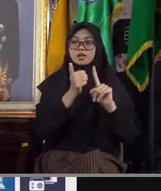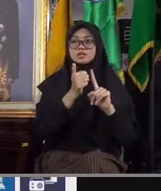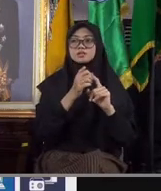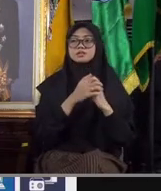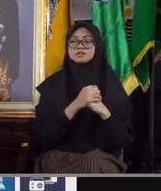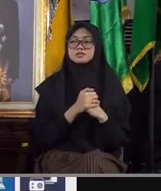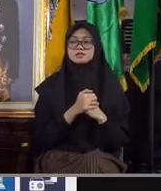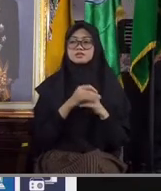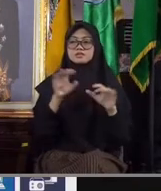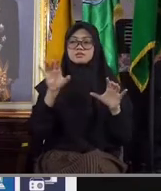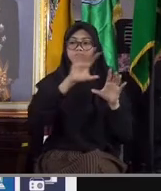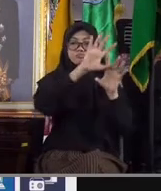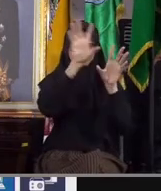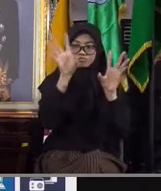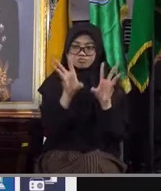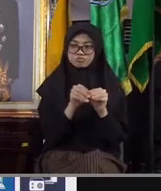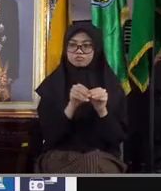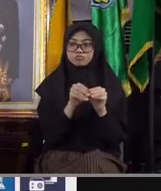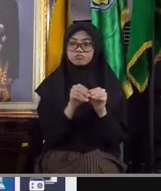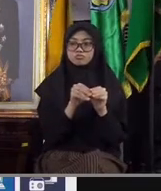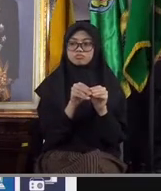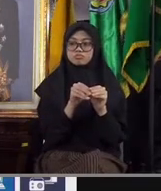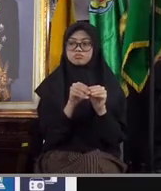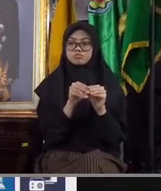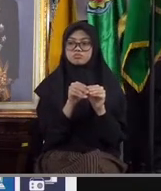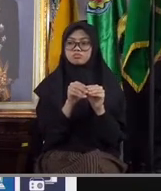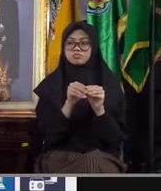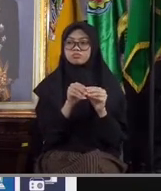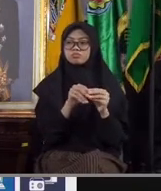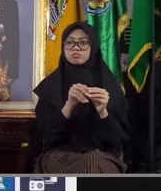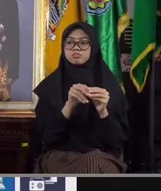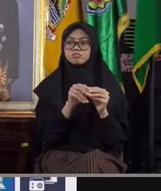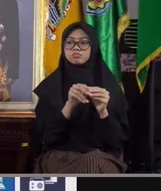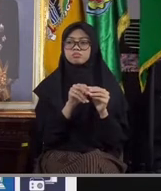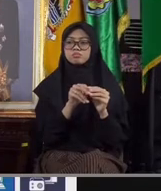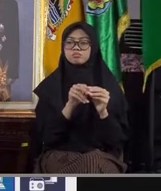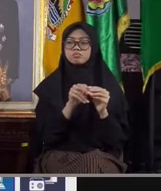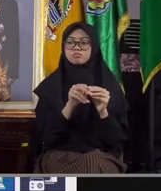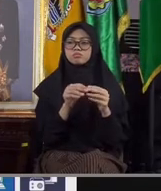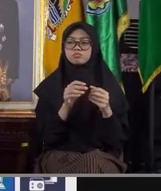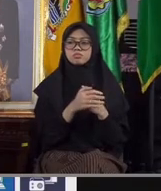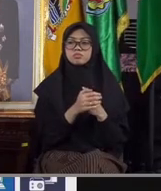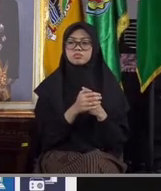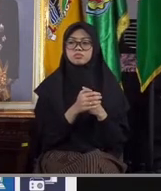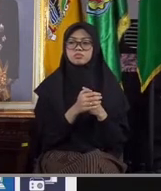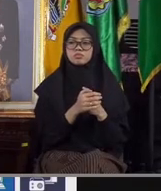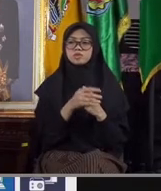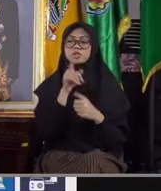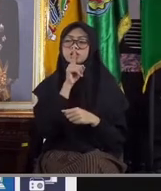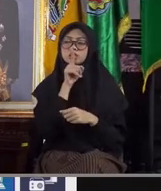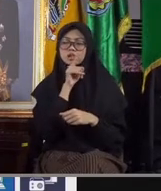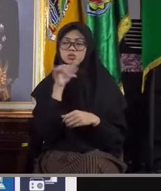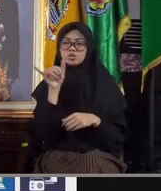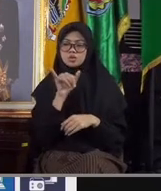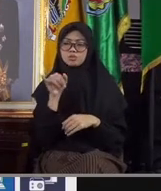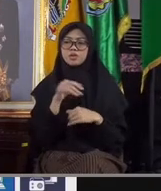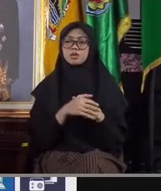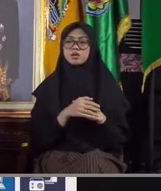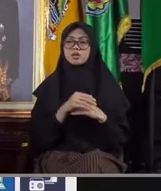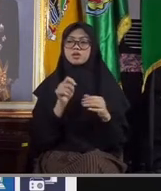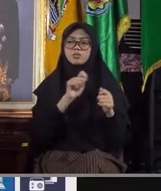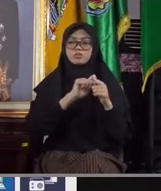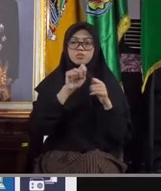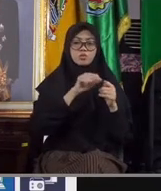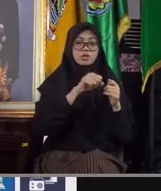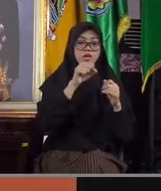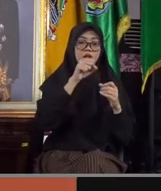yang kemudian dirangkum dari apa yang dibaca fenomena di Amerika, kemudian di Inggris juga terutama, yang diaplikasikan